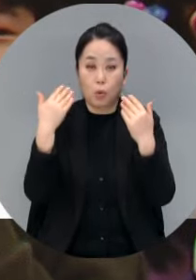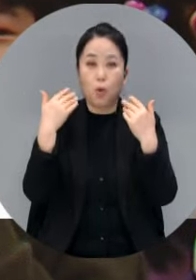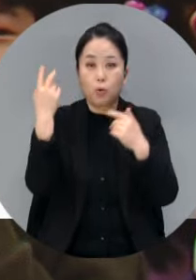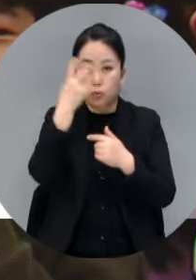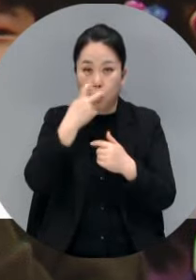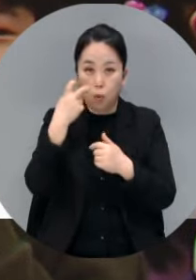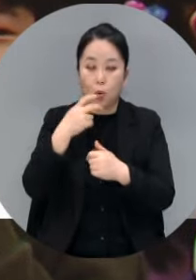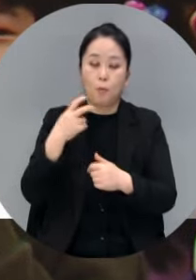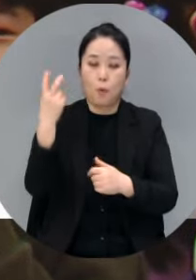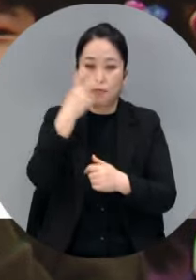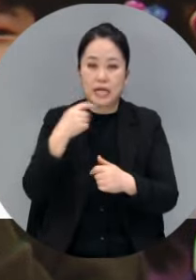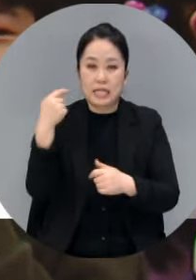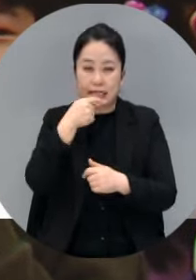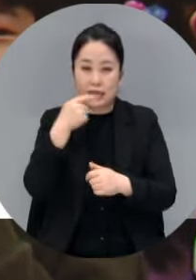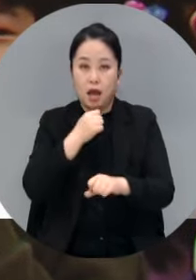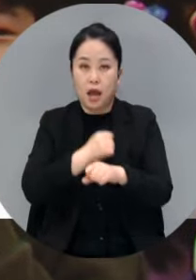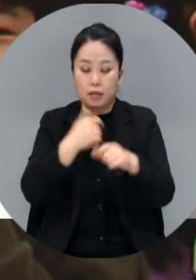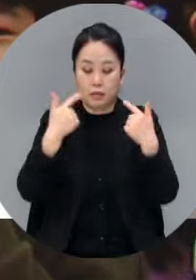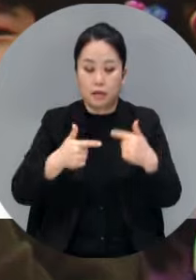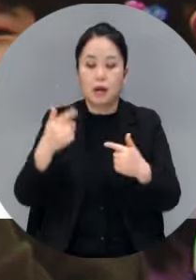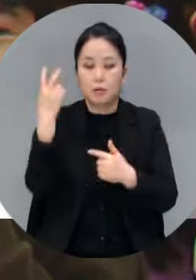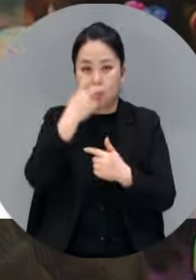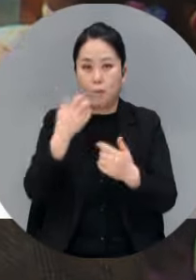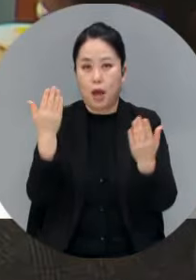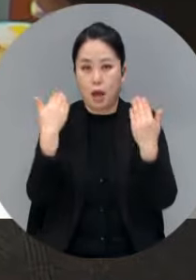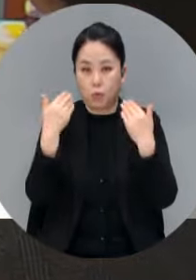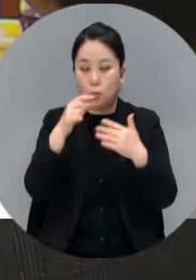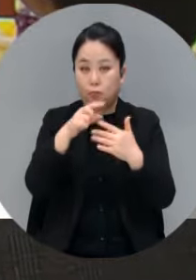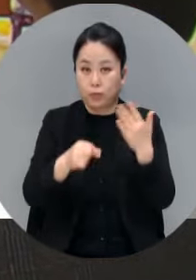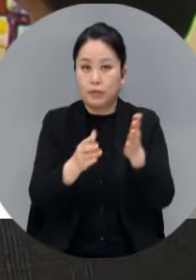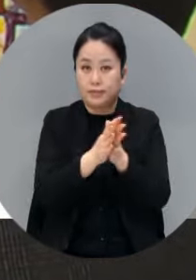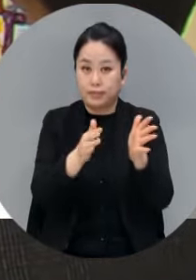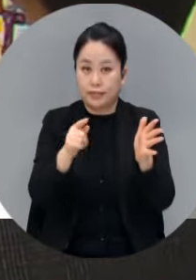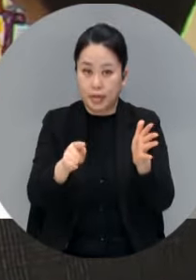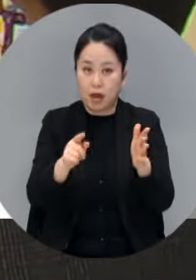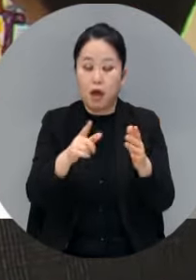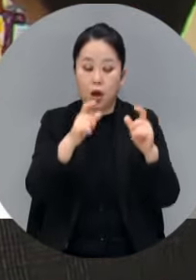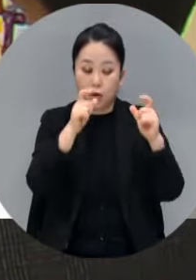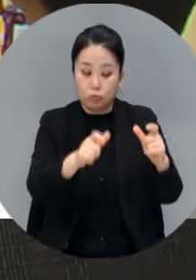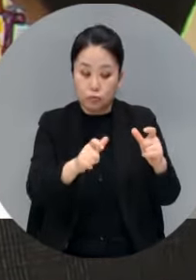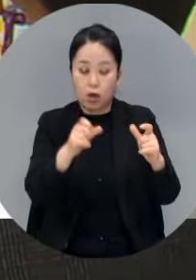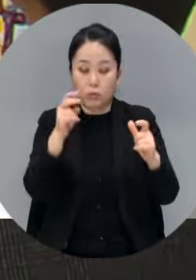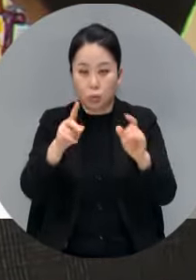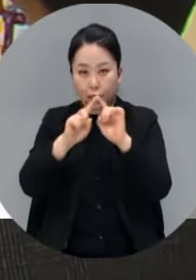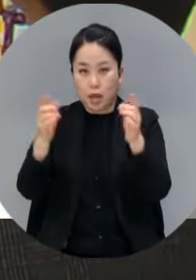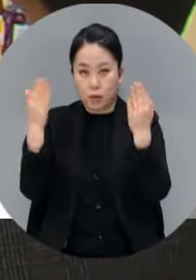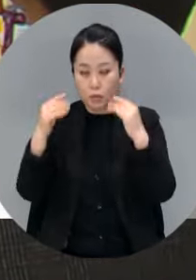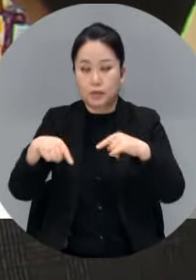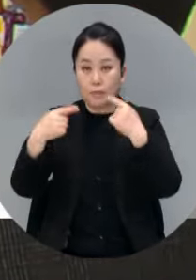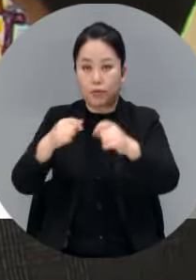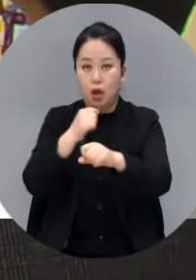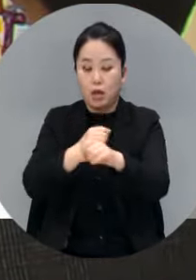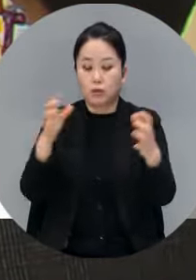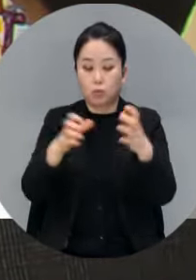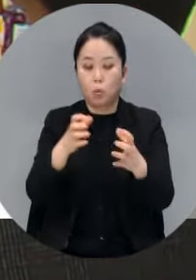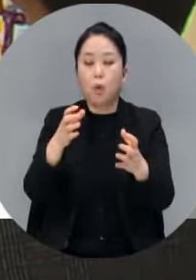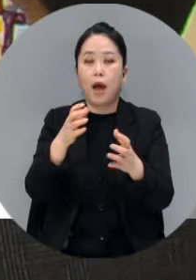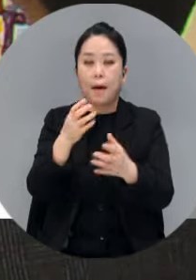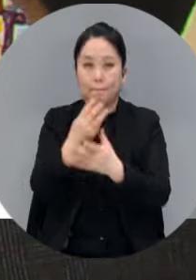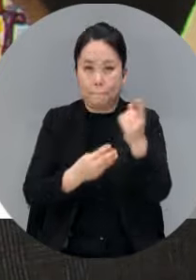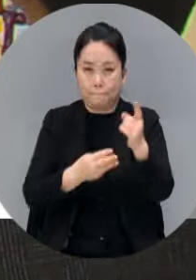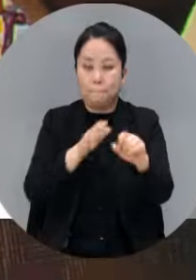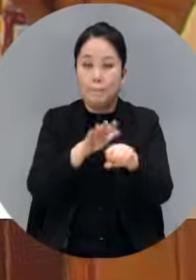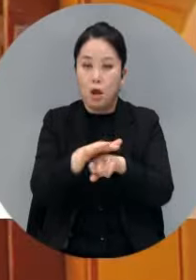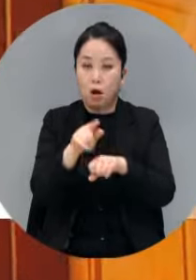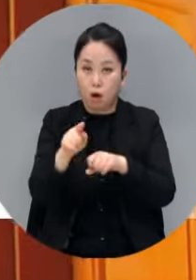프로그램이 본격 시행에 들어갔습니다. 지자체와 대학까지 참여하는 통합형 돌봄 체계를 구축하려는 건데요.